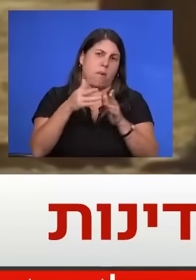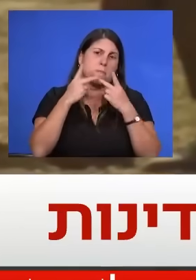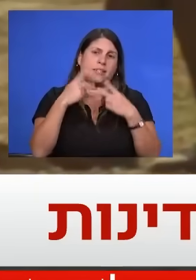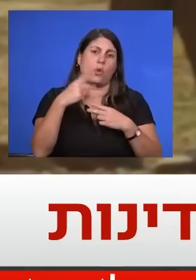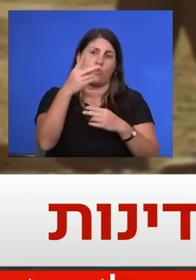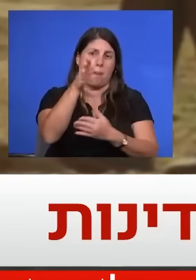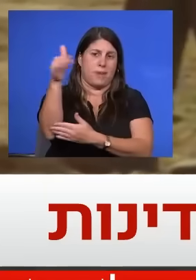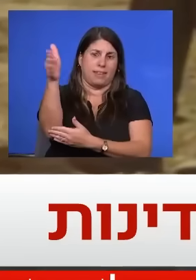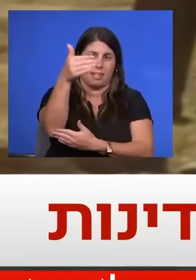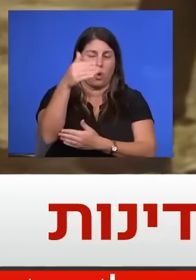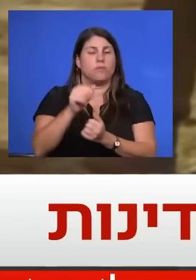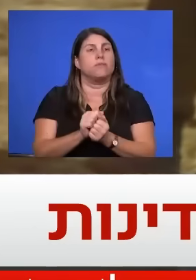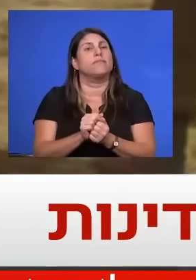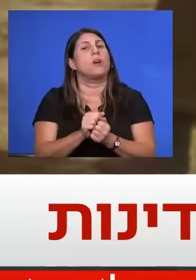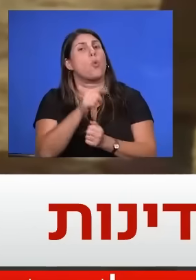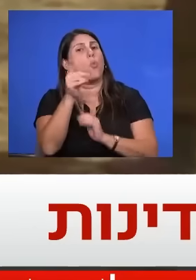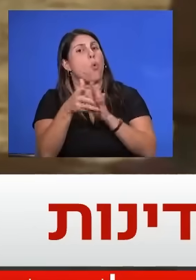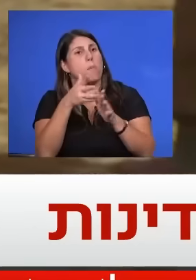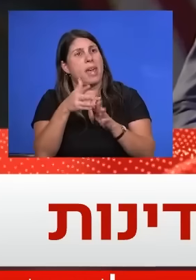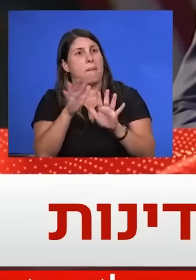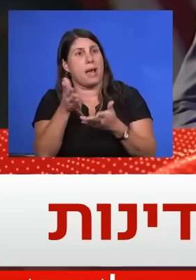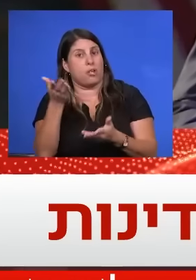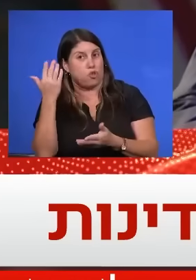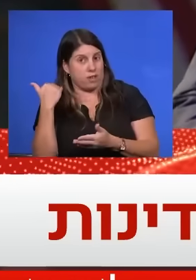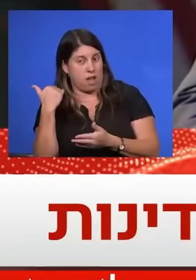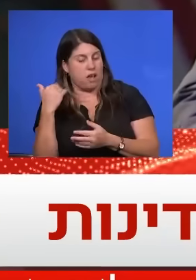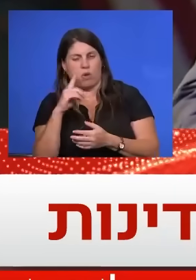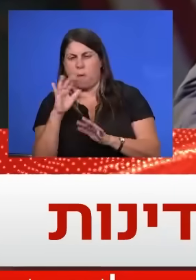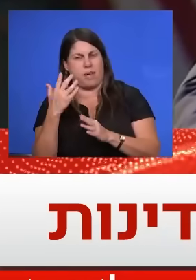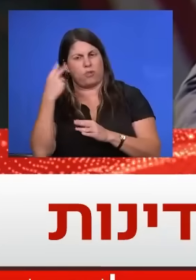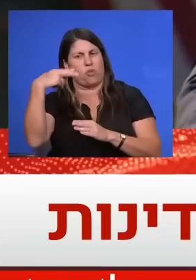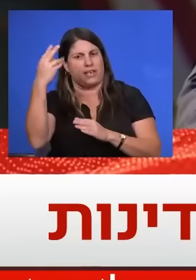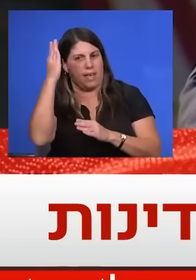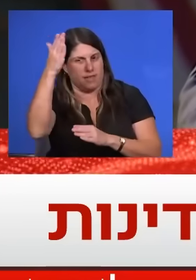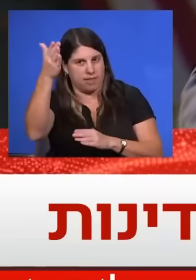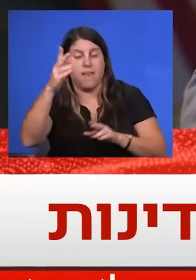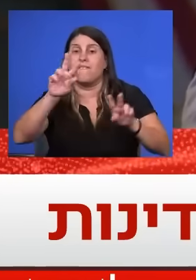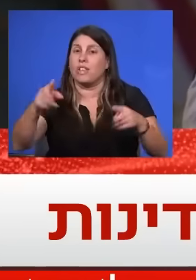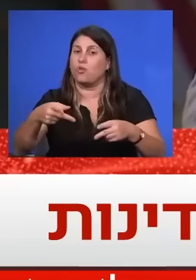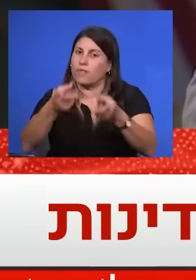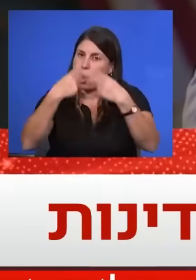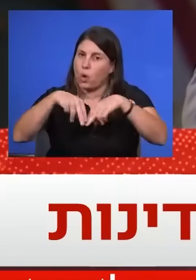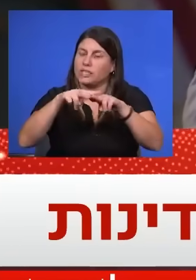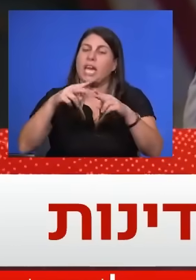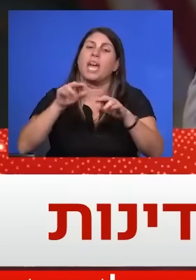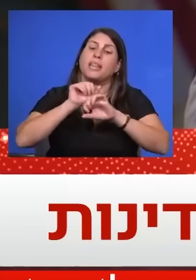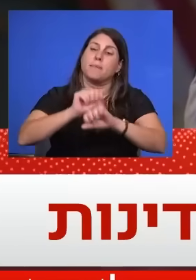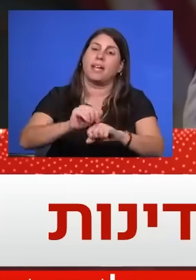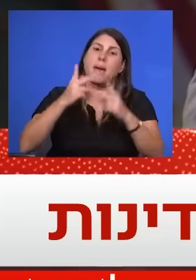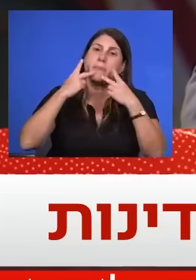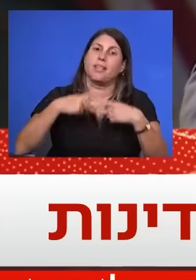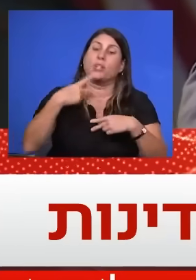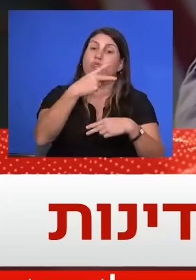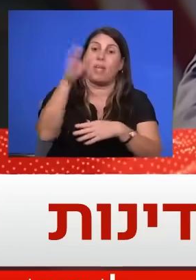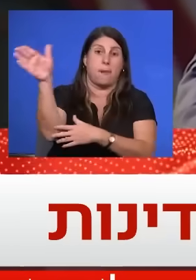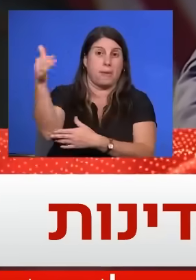במילים אחרות אומר, מה שהיה הוא לא מה שיהיה בעתיד, וגם חוזר שוב על תמיכתו בפתרון שתי המדינות, ומתייחס אולי לעתיד לבוא.